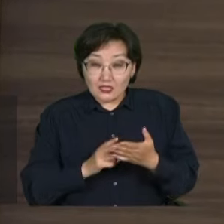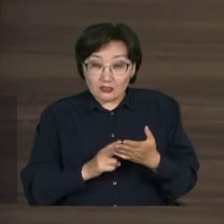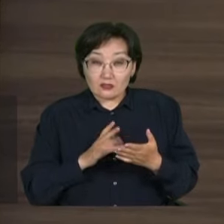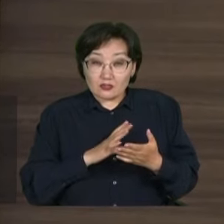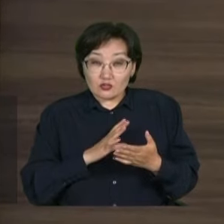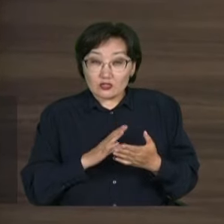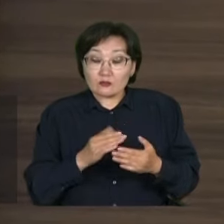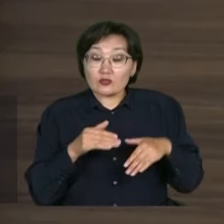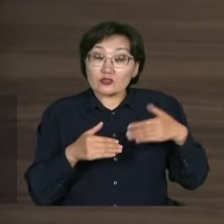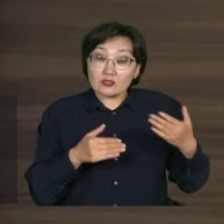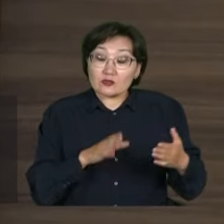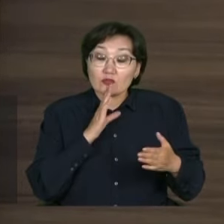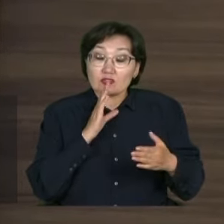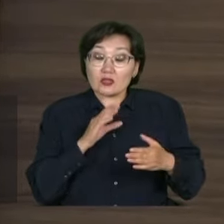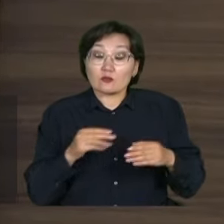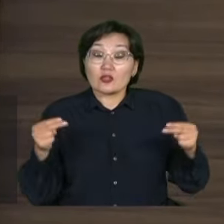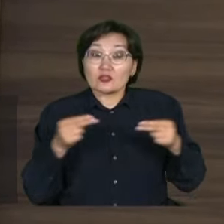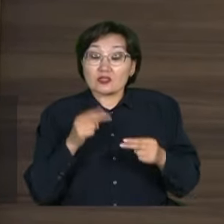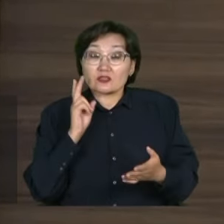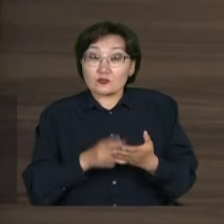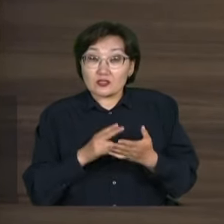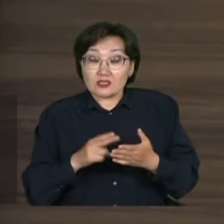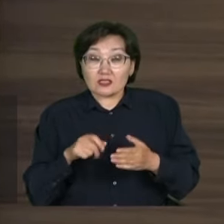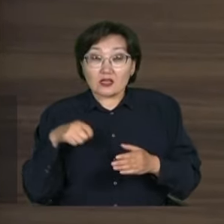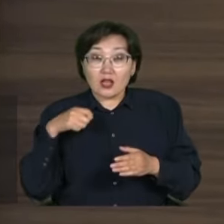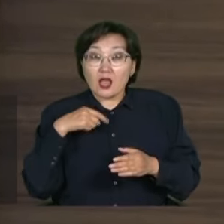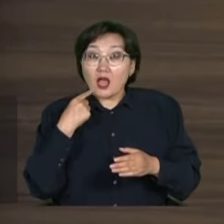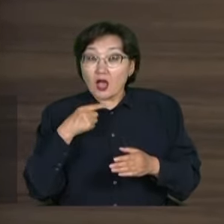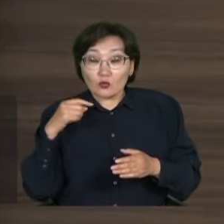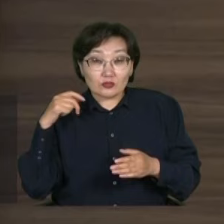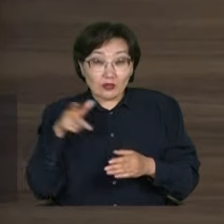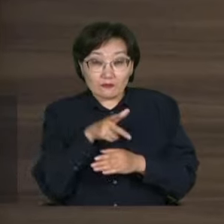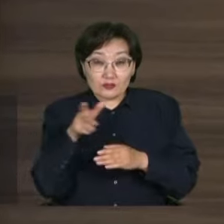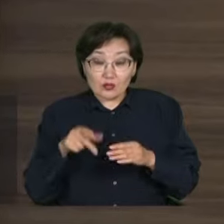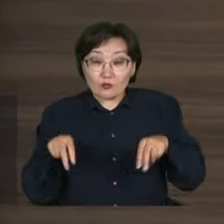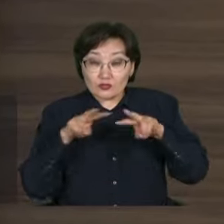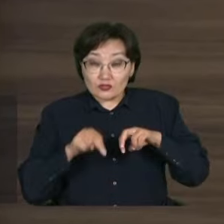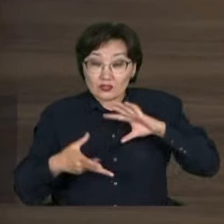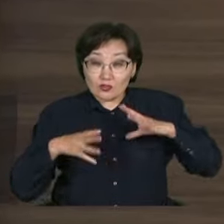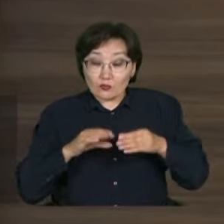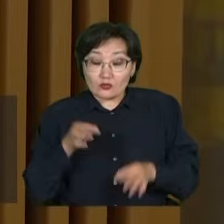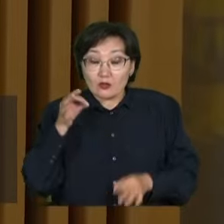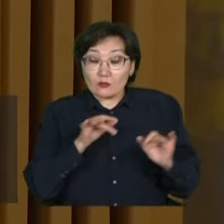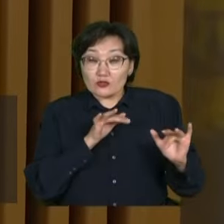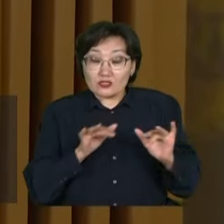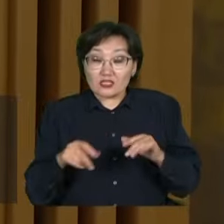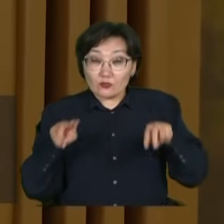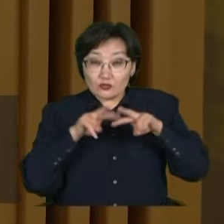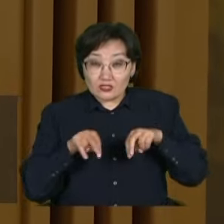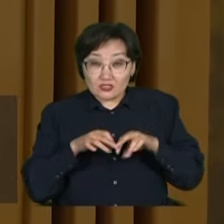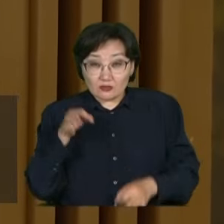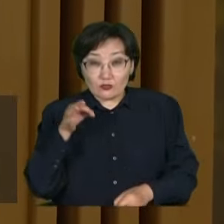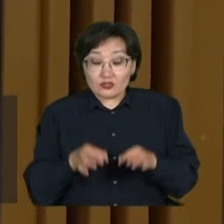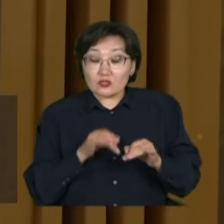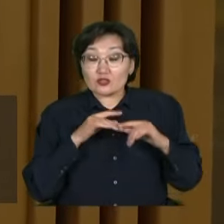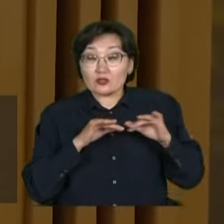дәлелденді. Жәбірленушінің куәгерлердің айғақтарын, аудио-бейне материалдарын, сараптама қорытындыларын және сот процесі барысында зерттелген қылмыстық